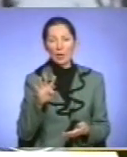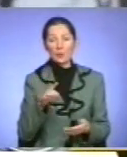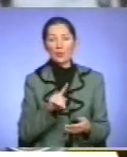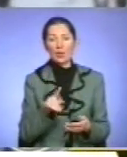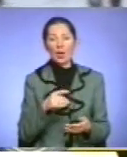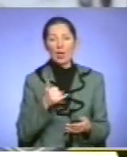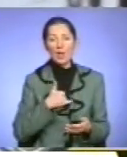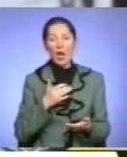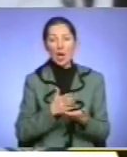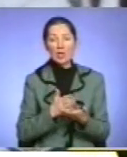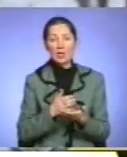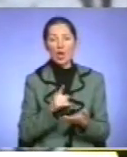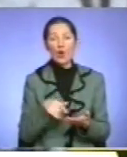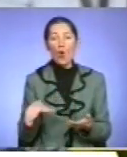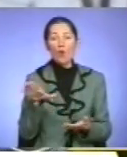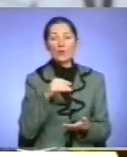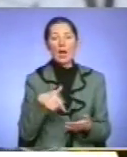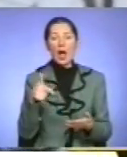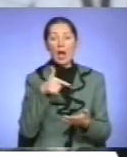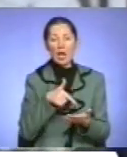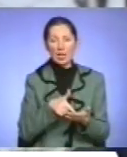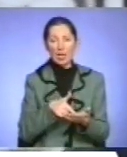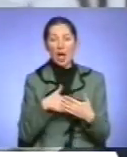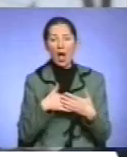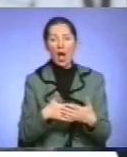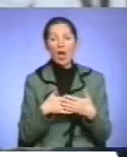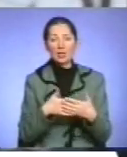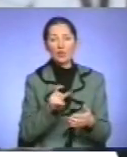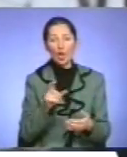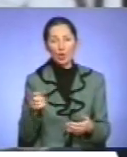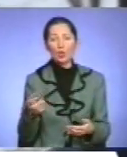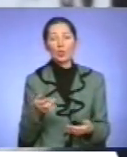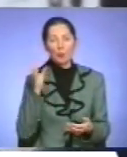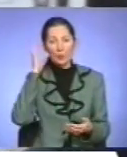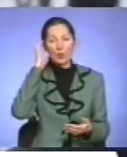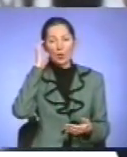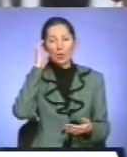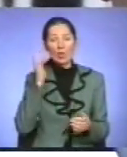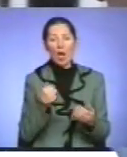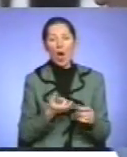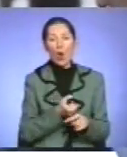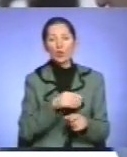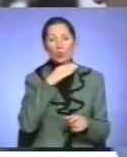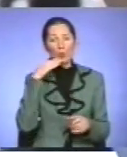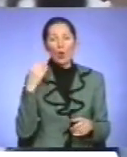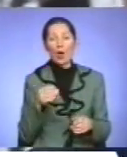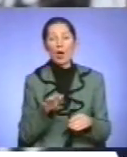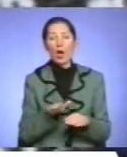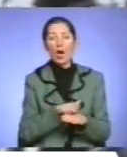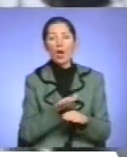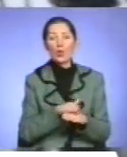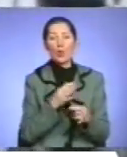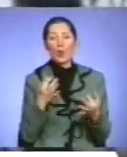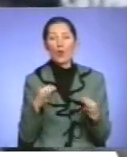що во всіх абсолютно городах активні люди відкликнулися. Дуже багато добровольців, бажаючих, але